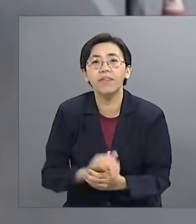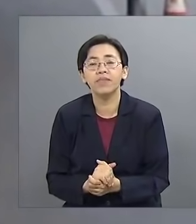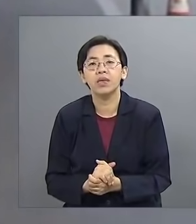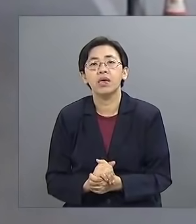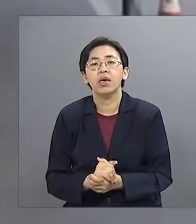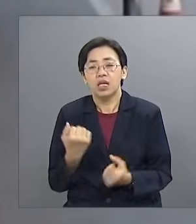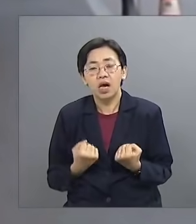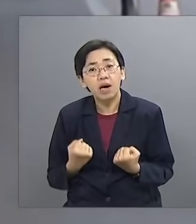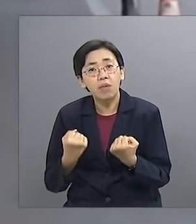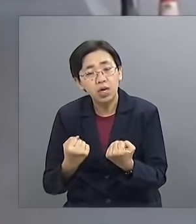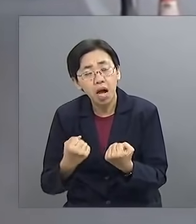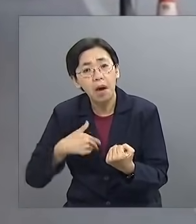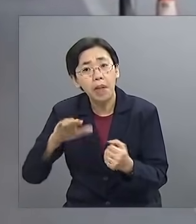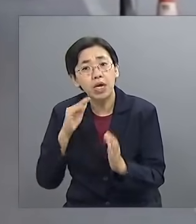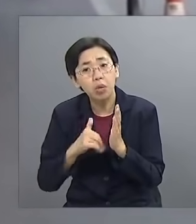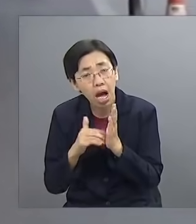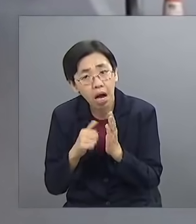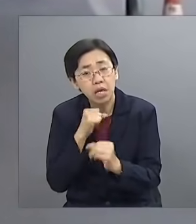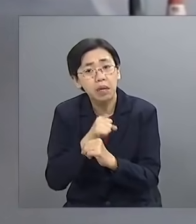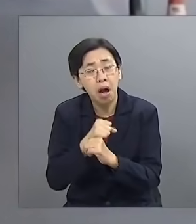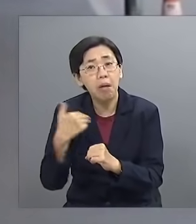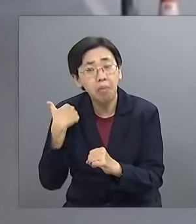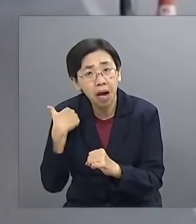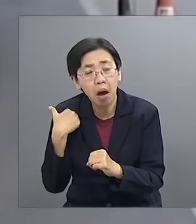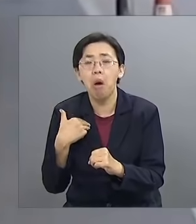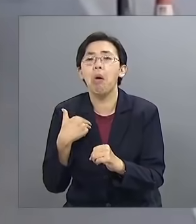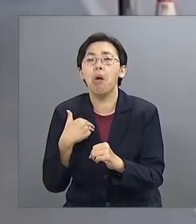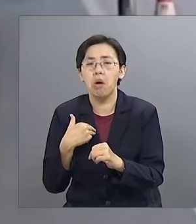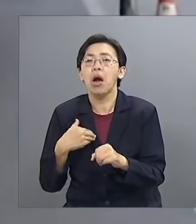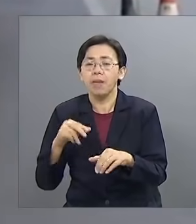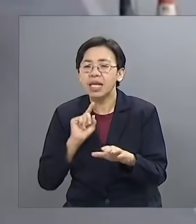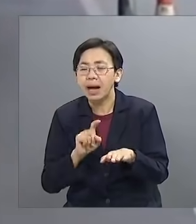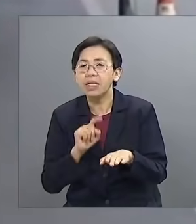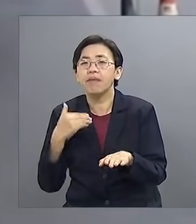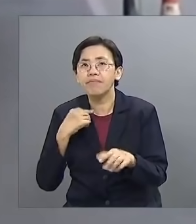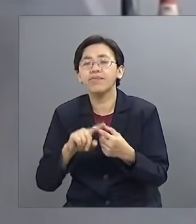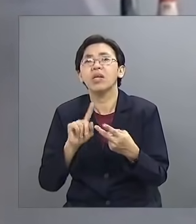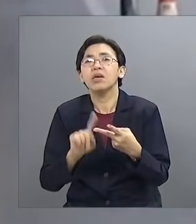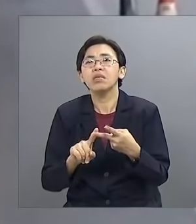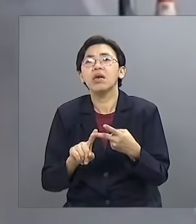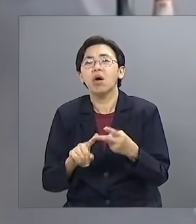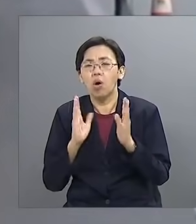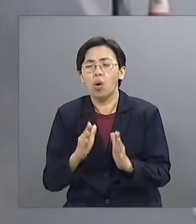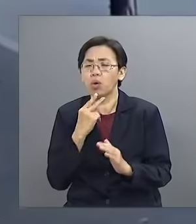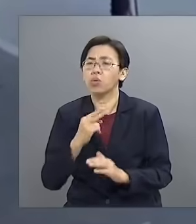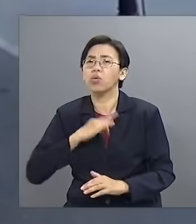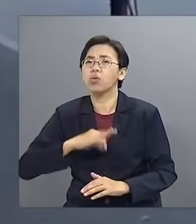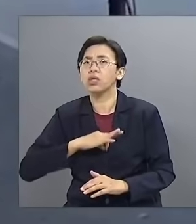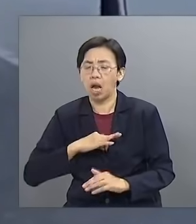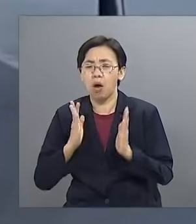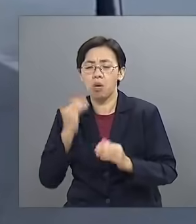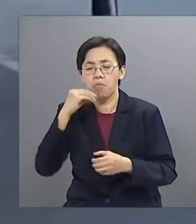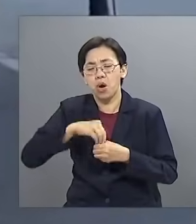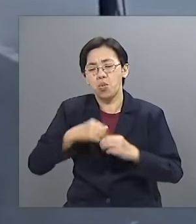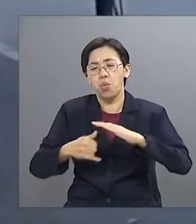ปเรื่องงานเรื่องธุระเขาเดินต้องใช้ยังต้องใช้การเดินทางอยู่ส่วนท่านใดที่ไม่นั่นเนี่ยก็น้อยลงไปแต่ว่าเขาก็อยู่บ้านตามคนต่างครับ ส